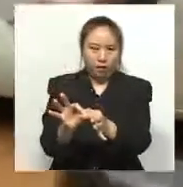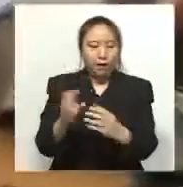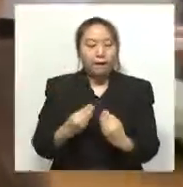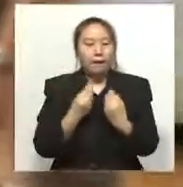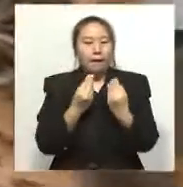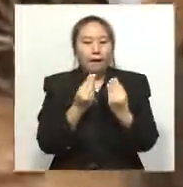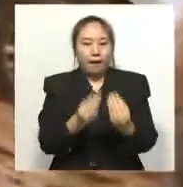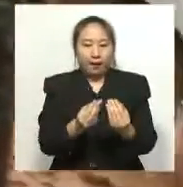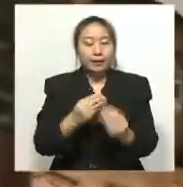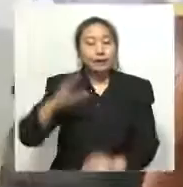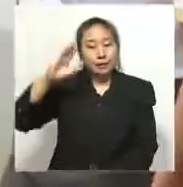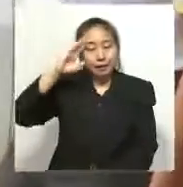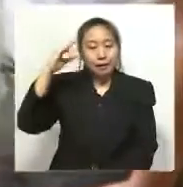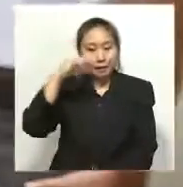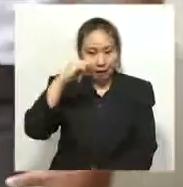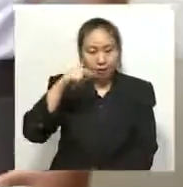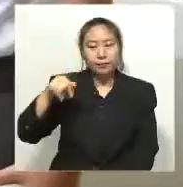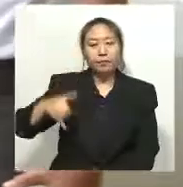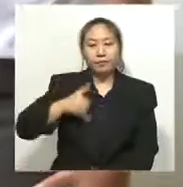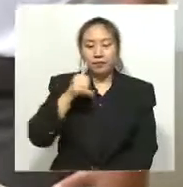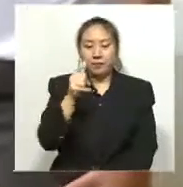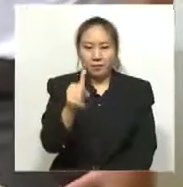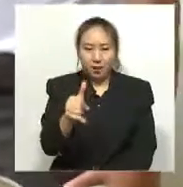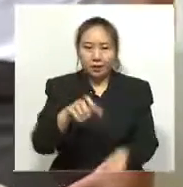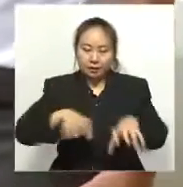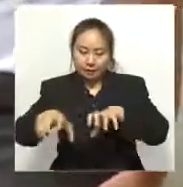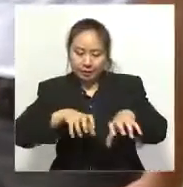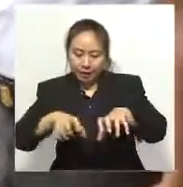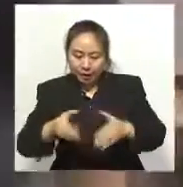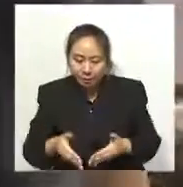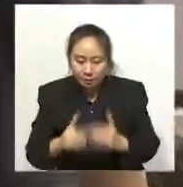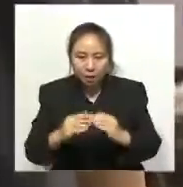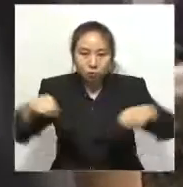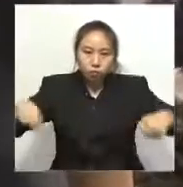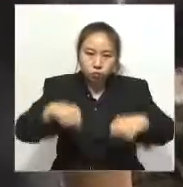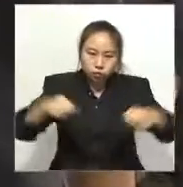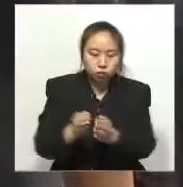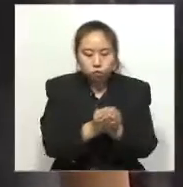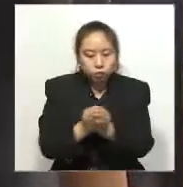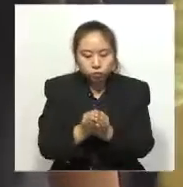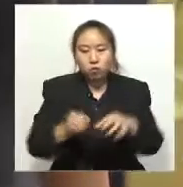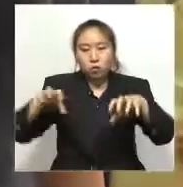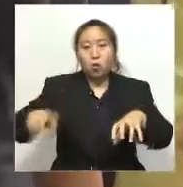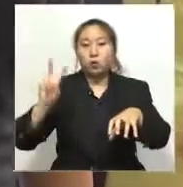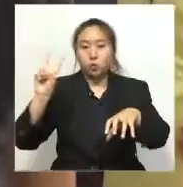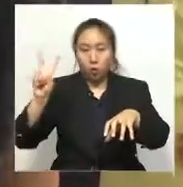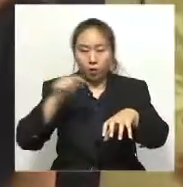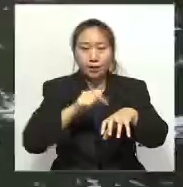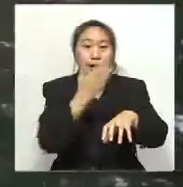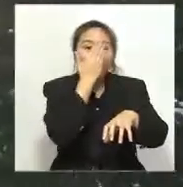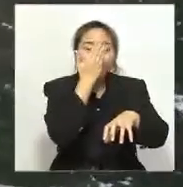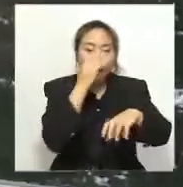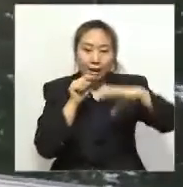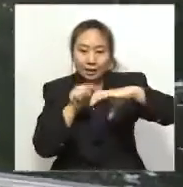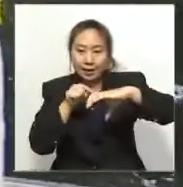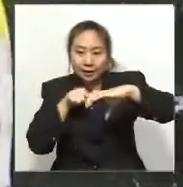ให้พลอากาศตรีจักรพงษ์หอมไกรลาดไปถ้ำหลวงอำนวยการจัดตั้งโรงครัวพระราชทาน2จุดคือที่บริเวณด้านหน้าวนอุ